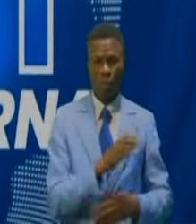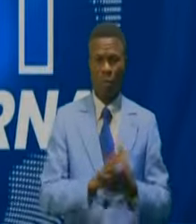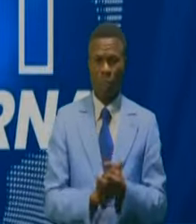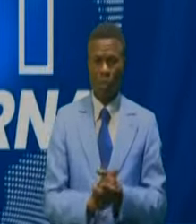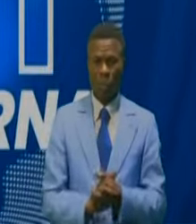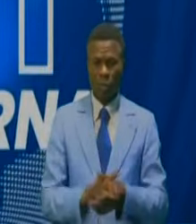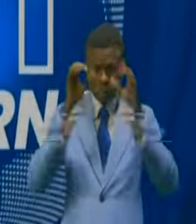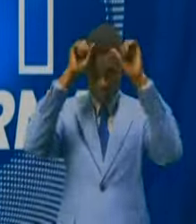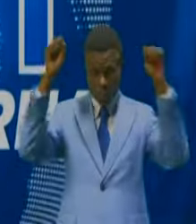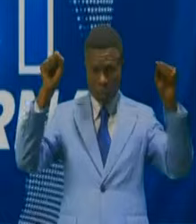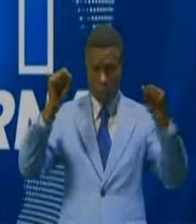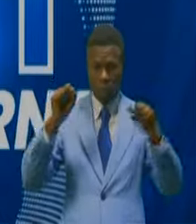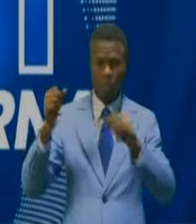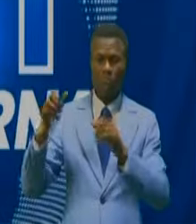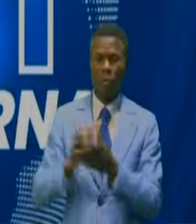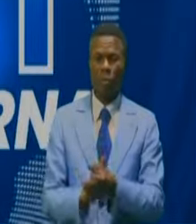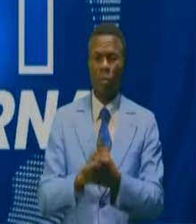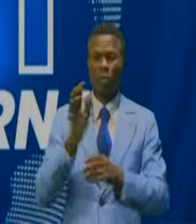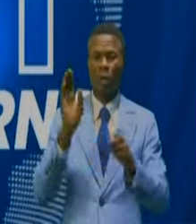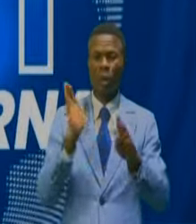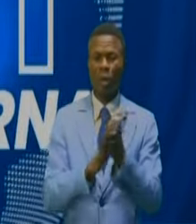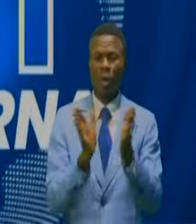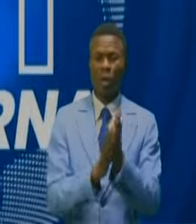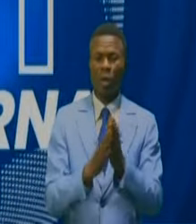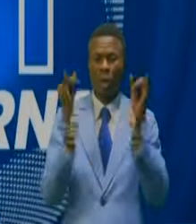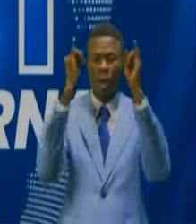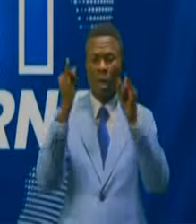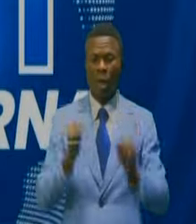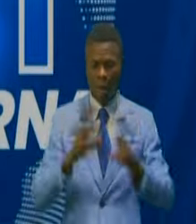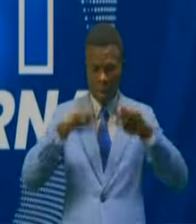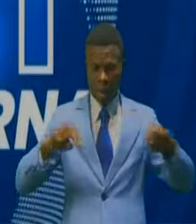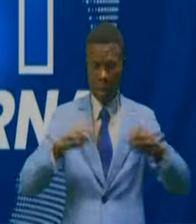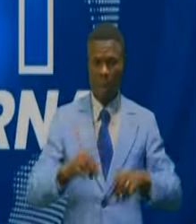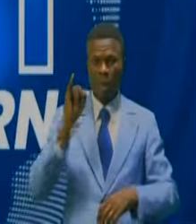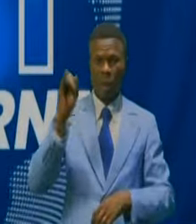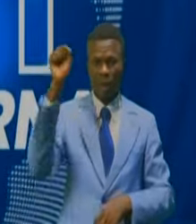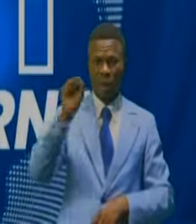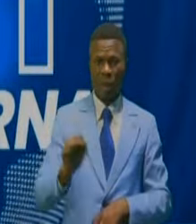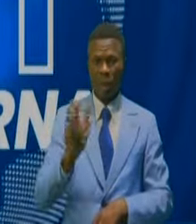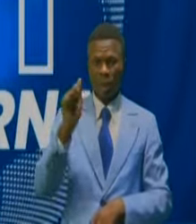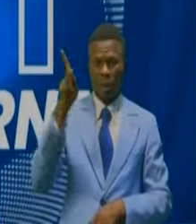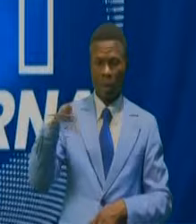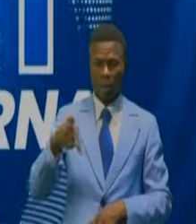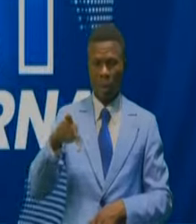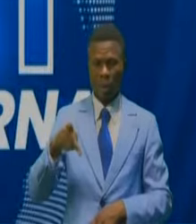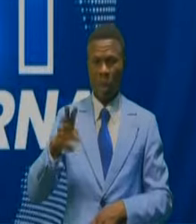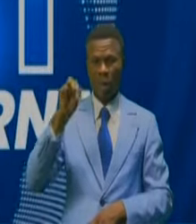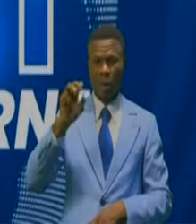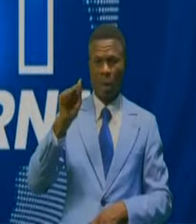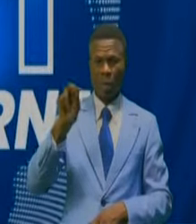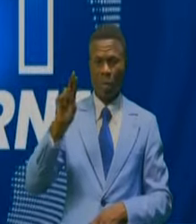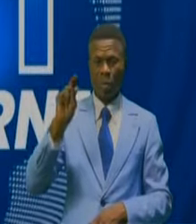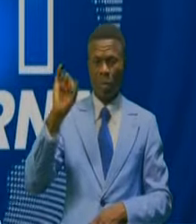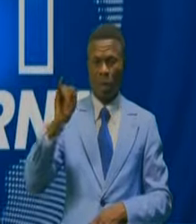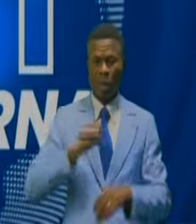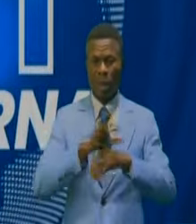le président délégué général de l'Institut d'informatique, programmation et analyse ISIPA, Martin Ekanda Odimba, vient